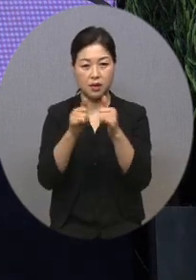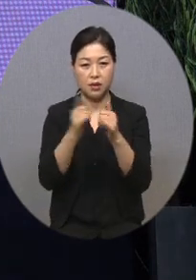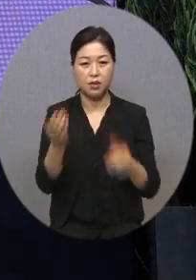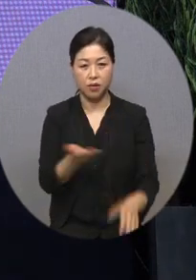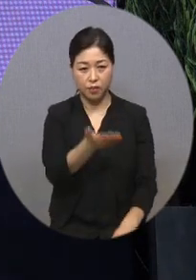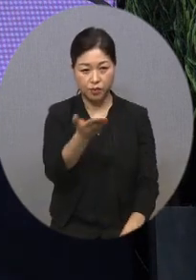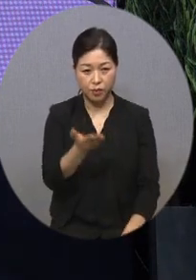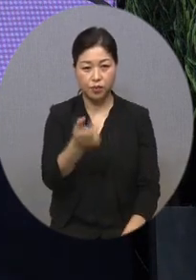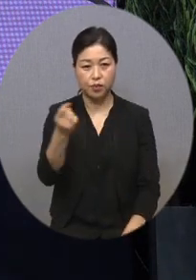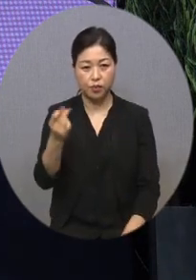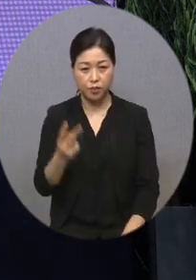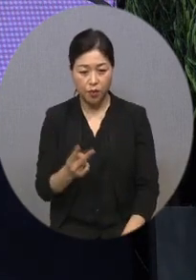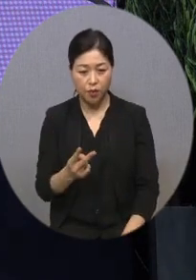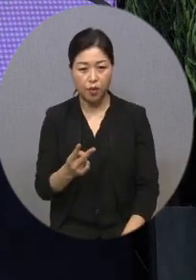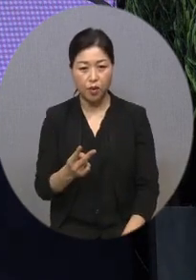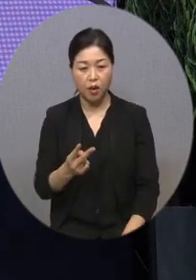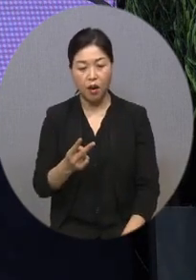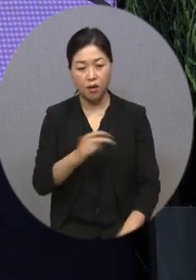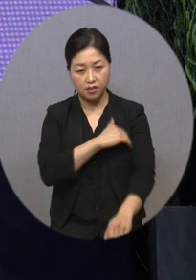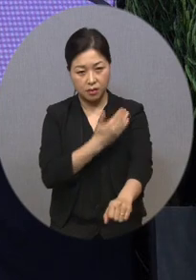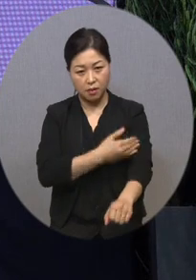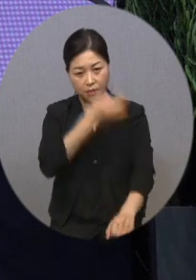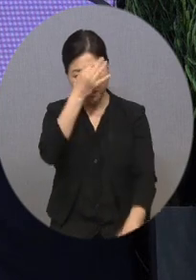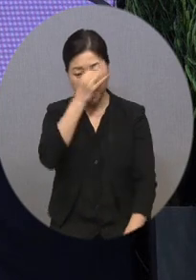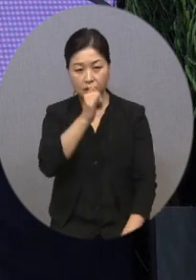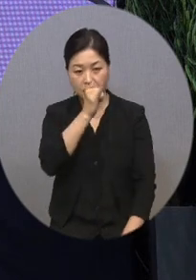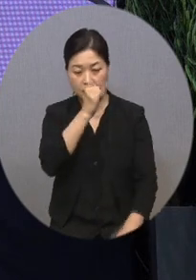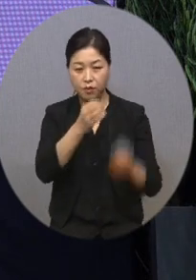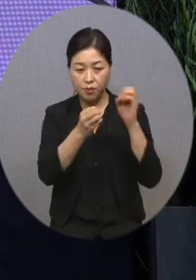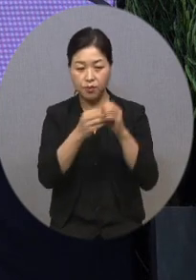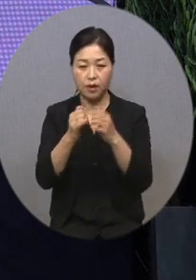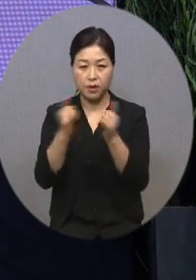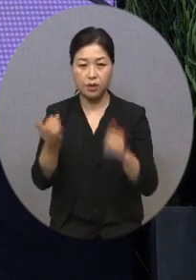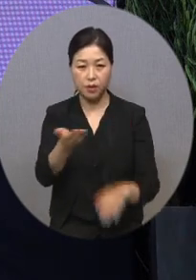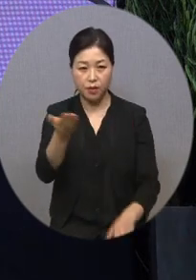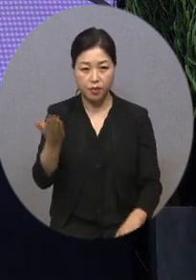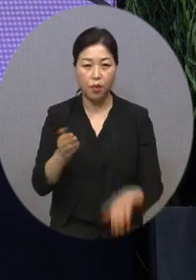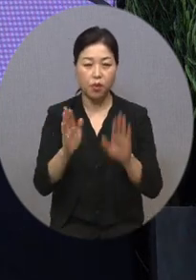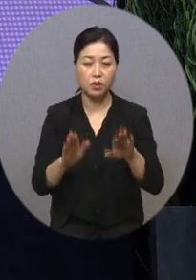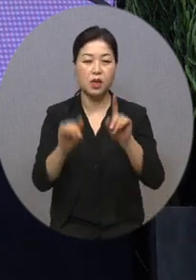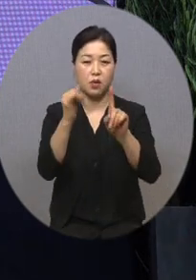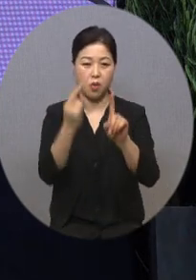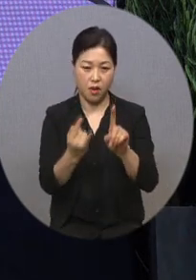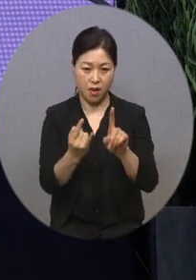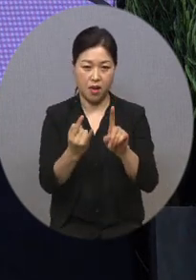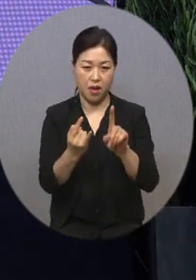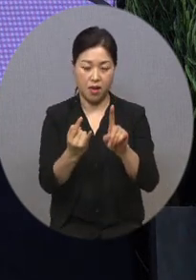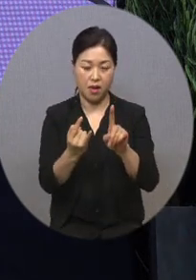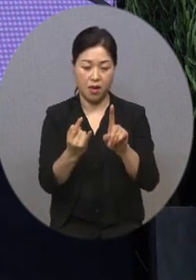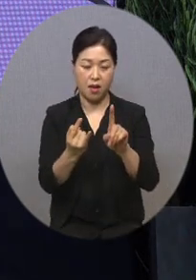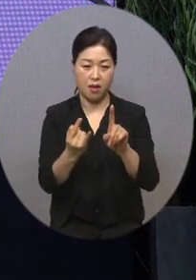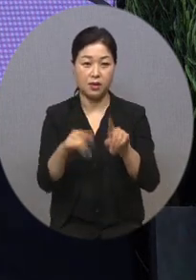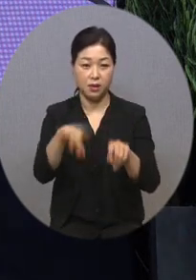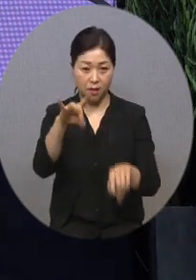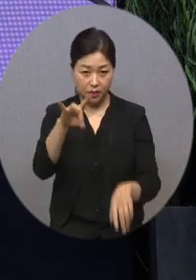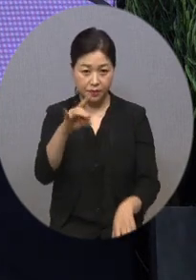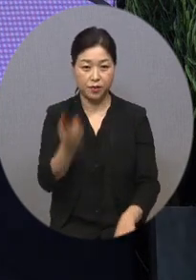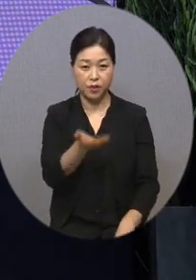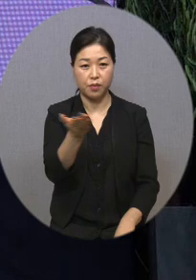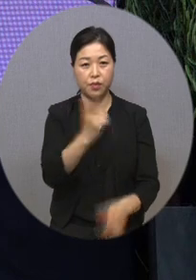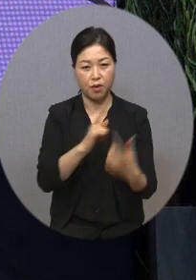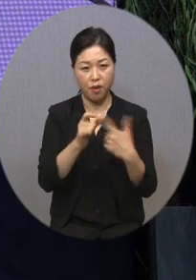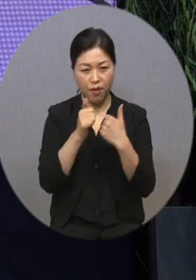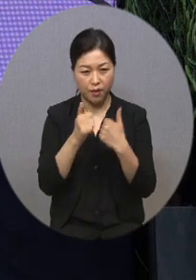그리고 우리 재능이 있는 우리 국악인 여러분들 오늘이 비록 이래지만 여러분들은 더욱더 열심히 해서